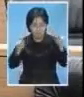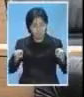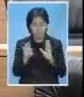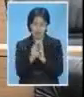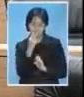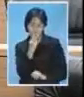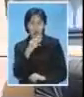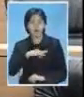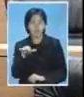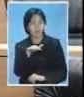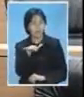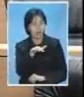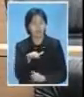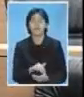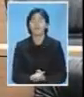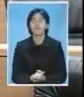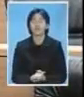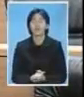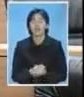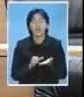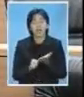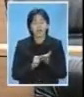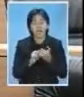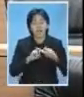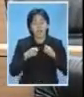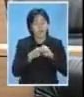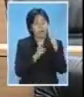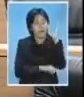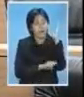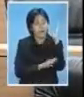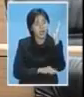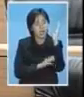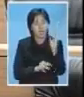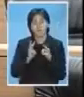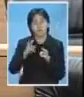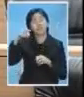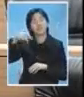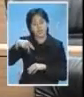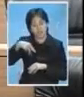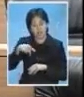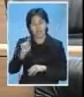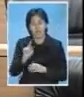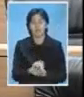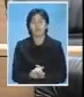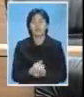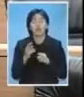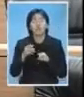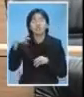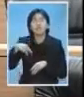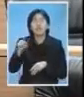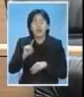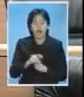ครับผมจะบอกว่าลักษณะในการแก้ไขปัญหาจังหวัดชายแดนภาคใต้มีลักษณะพิเศษคือเพียงเล็กน้อยครับท่านประธาน